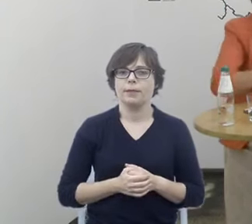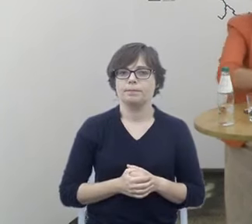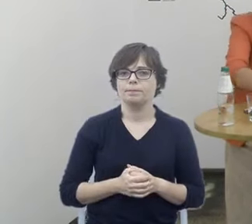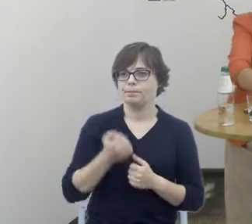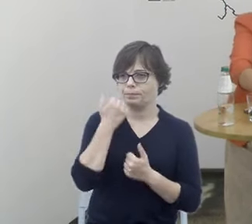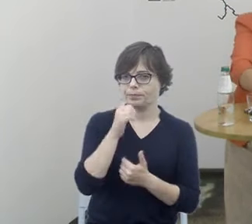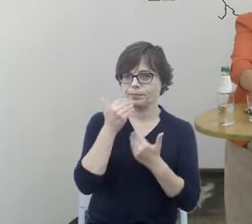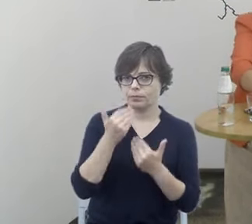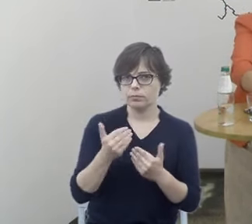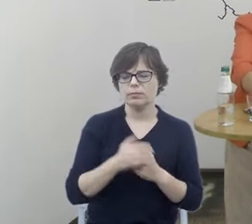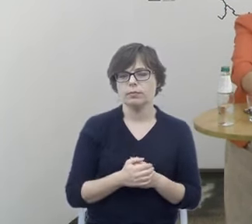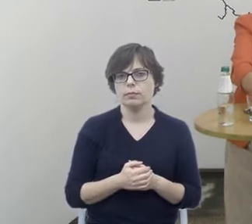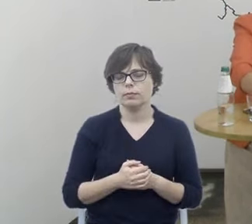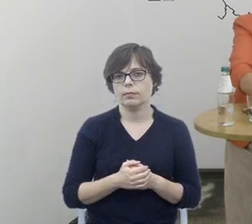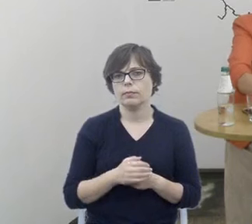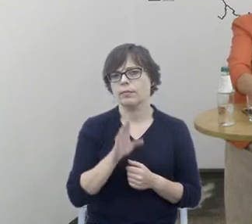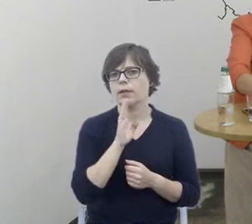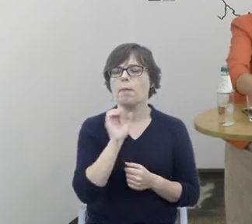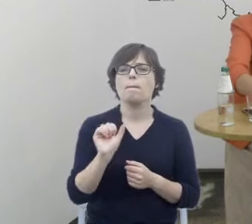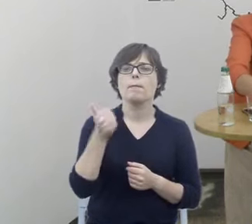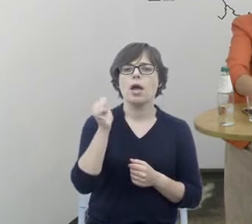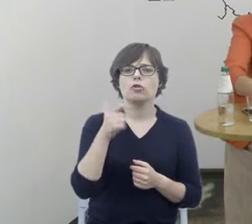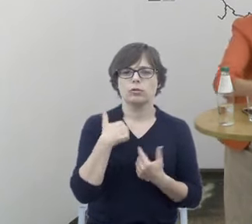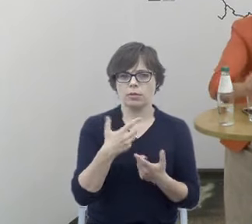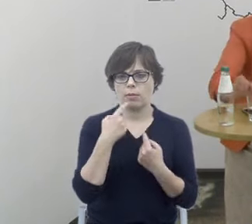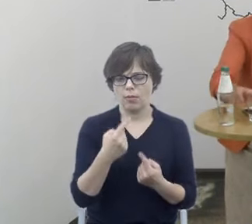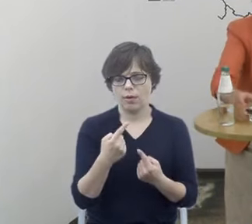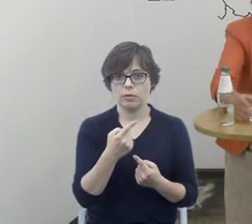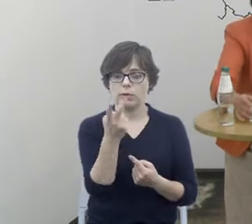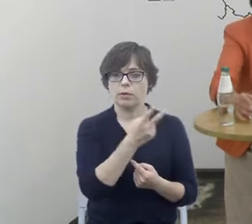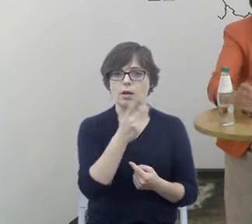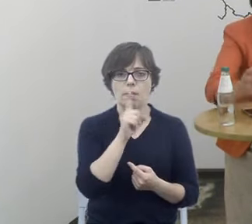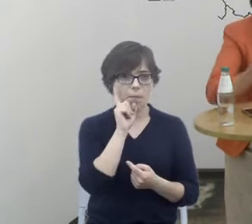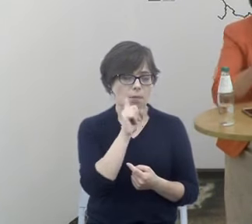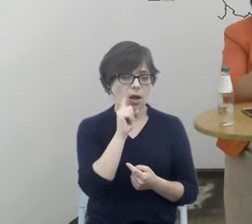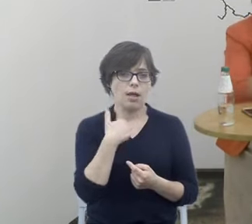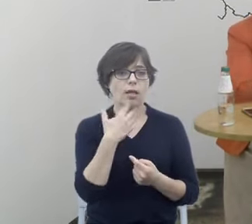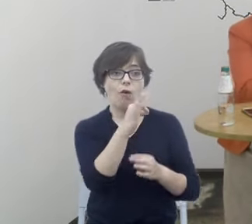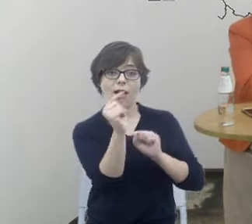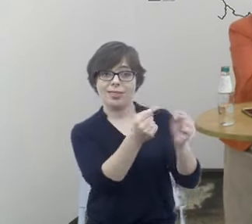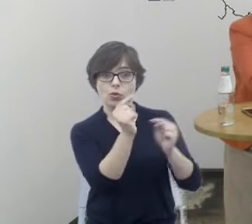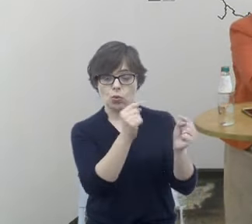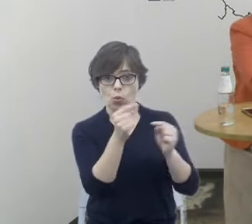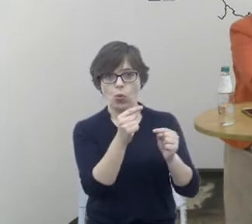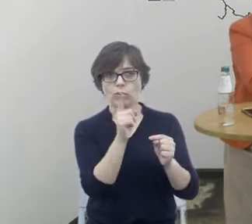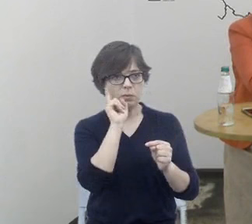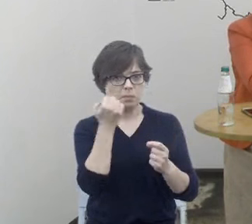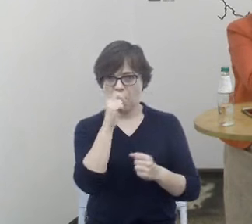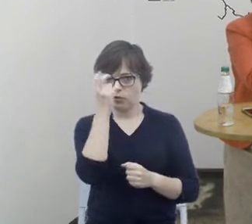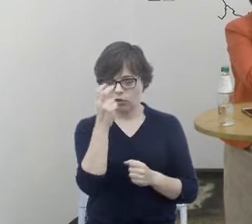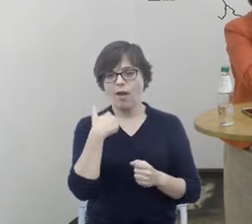Dziękuję bardzo. Znaczy, chyba pierwsze, co chciałabym powiedzieć, to panowie odnieść się do waszej dyskusji, która była szalenie